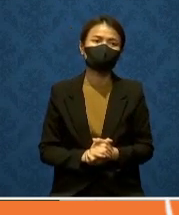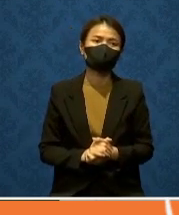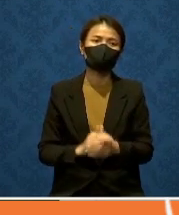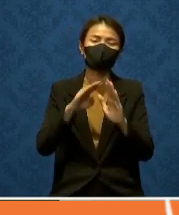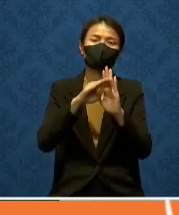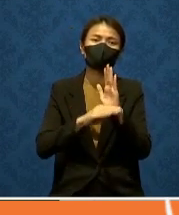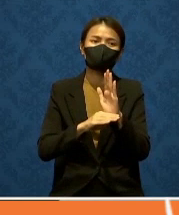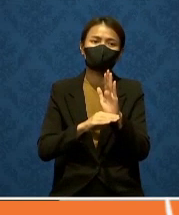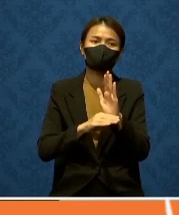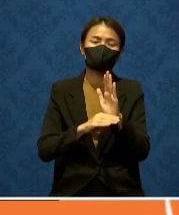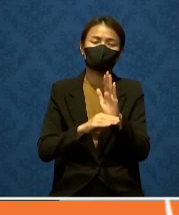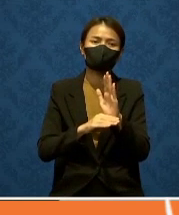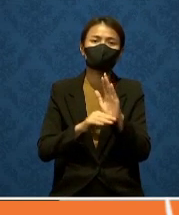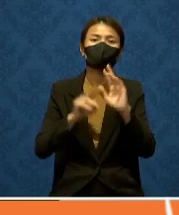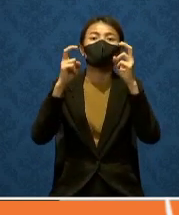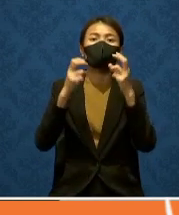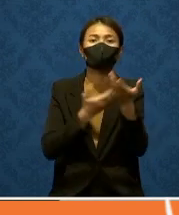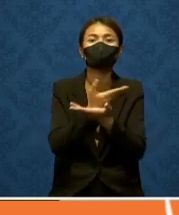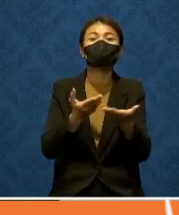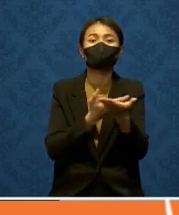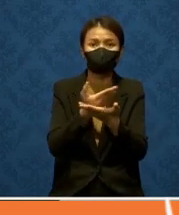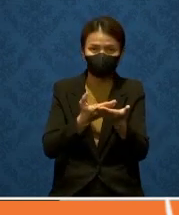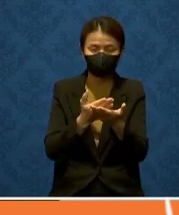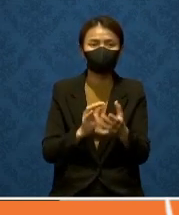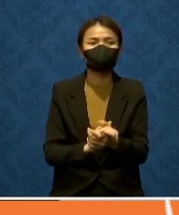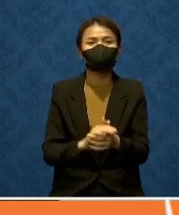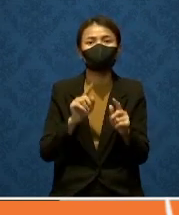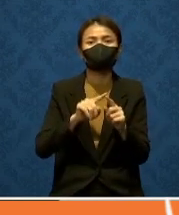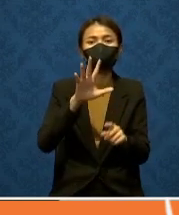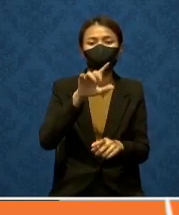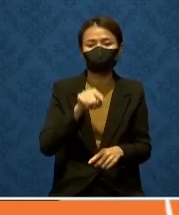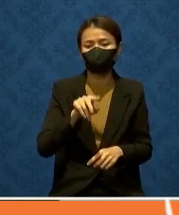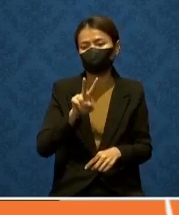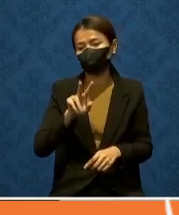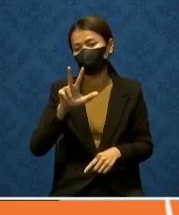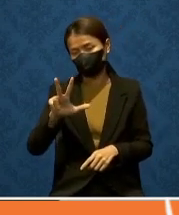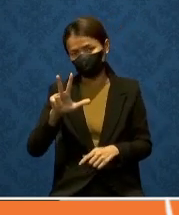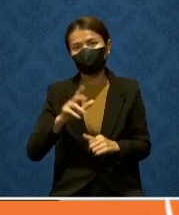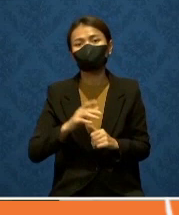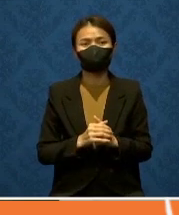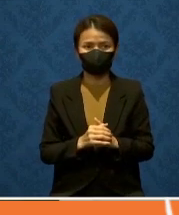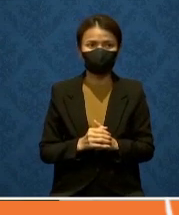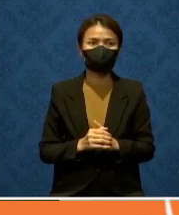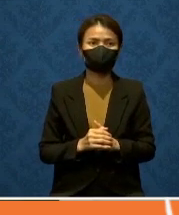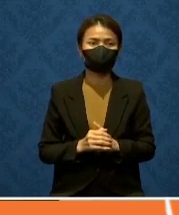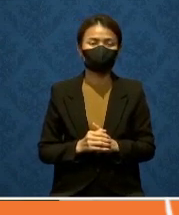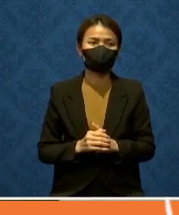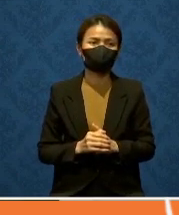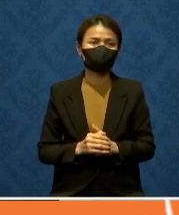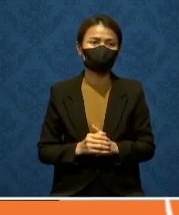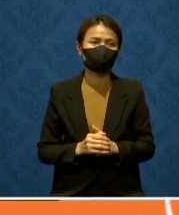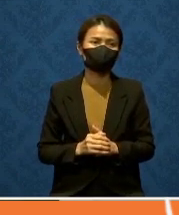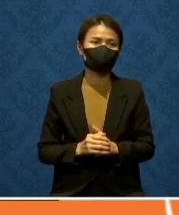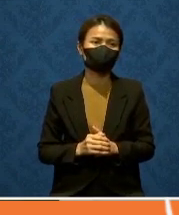วันละเรื่องค้างพิจารณาครับที่ 5.23 ครับท่านประธานทำไมประชาชนถึงให้ความส